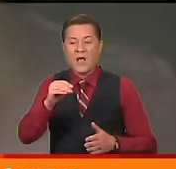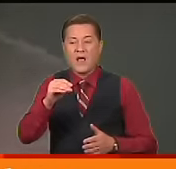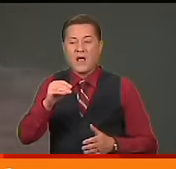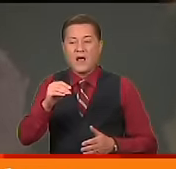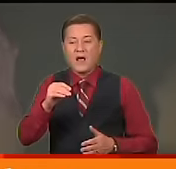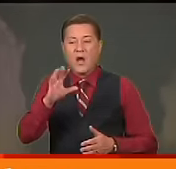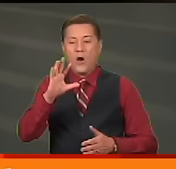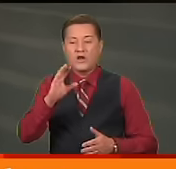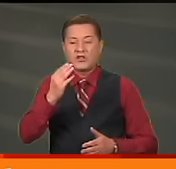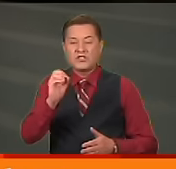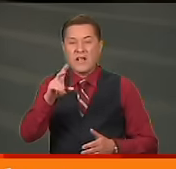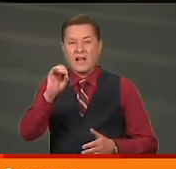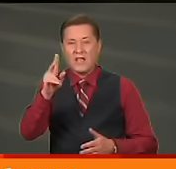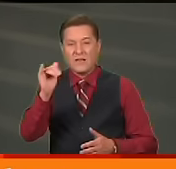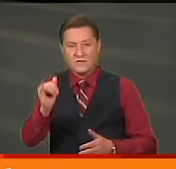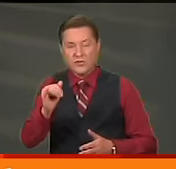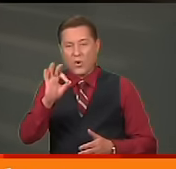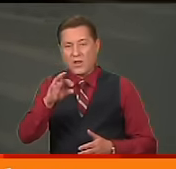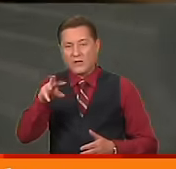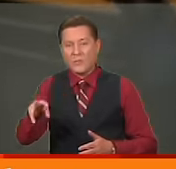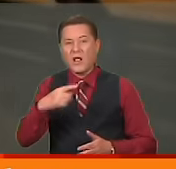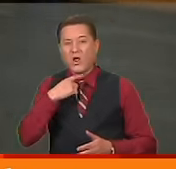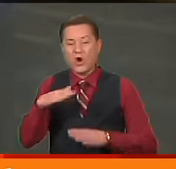Миколаївна одноголосно. 5 голосів.